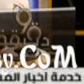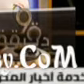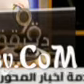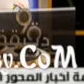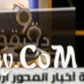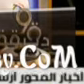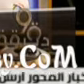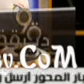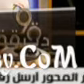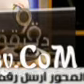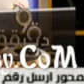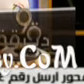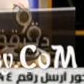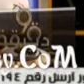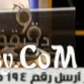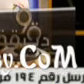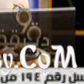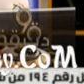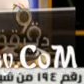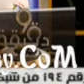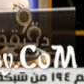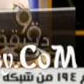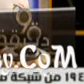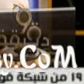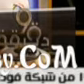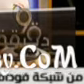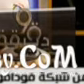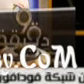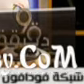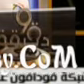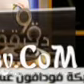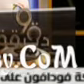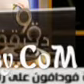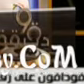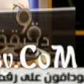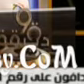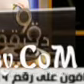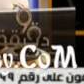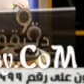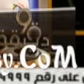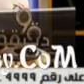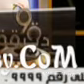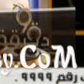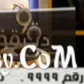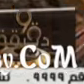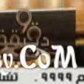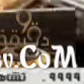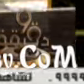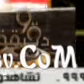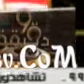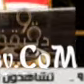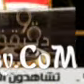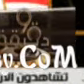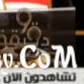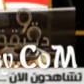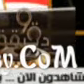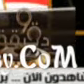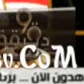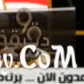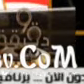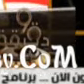دوله لمتابعه التزام جانبي معاهده السلام بتطبيق الاتفاقيه الامنيه الموقعه هيئه